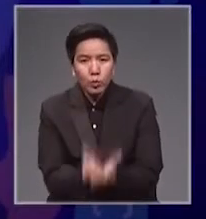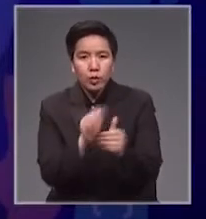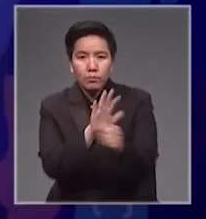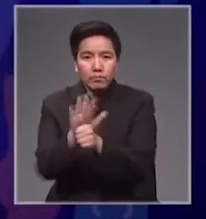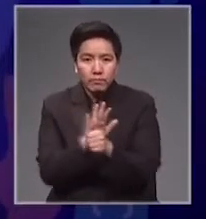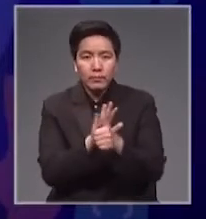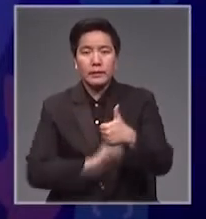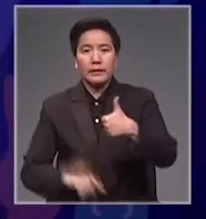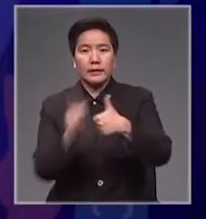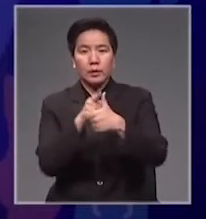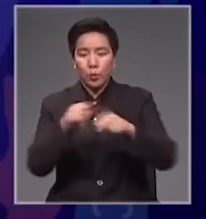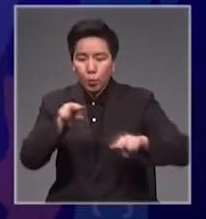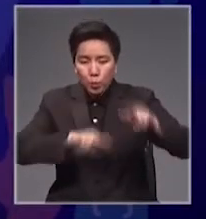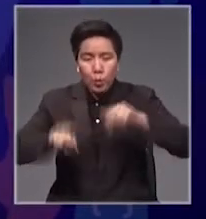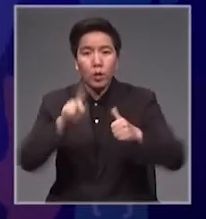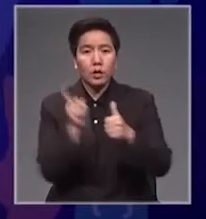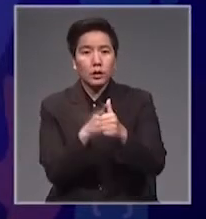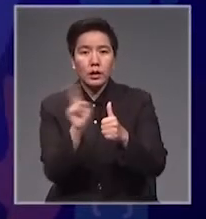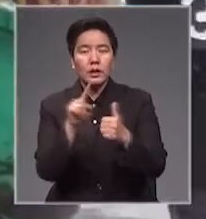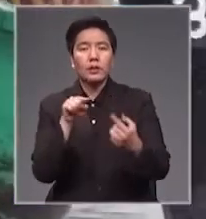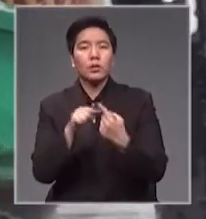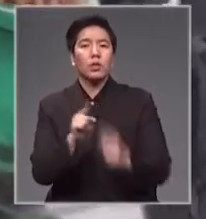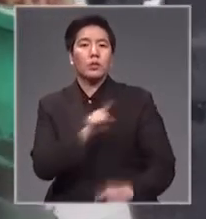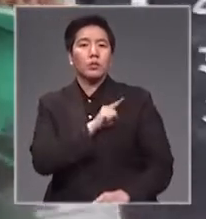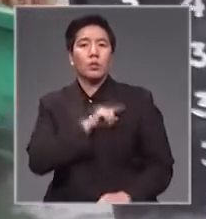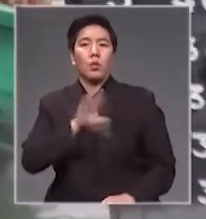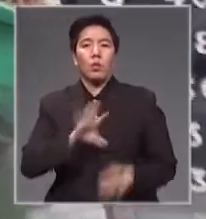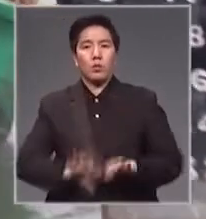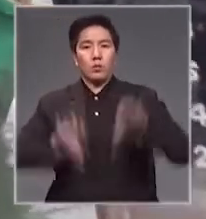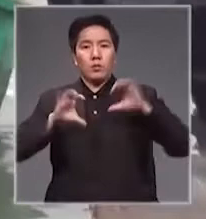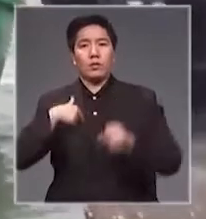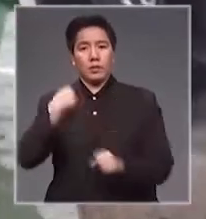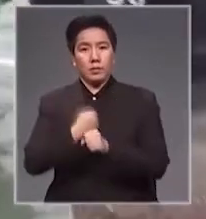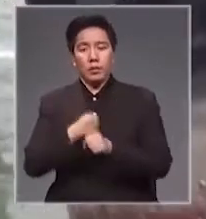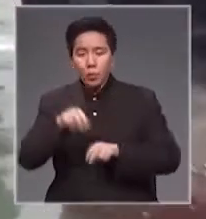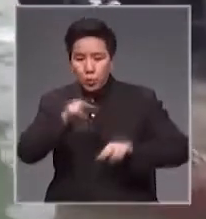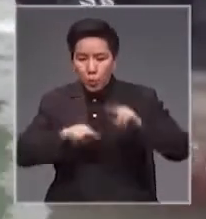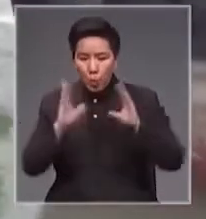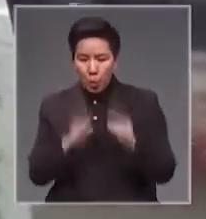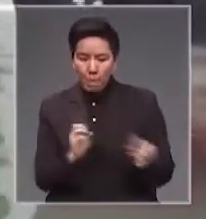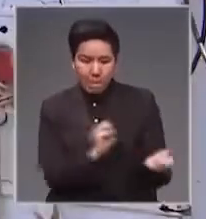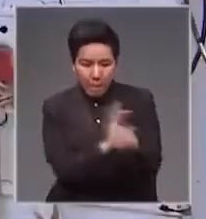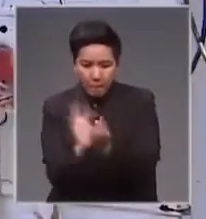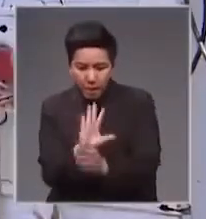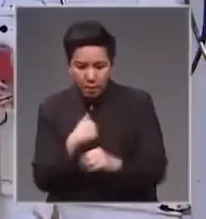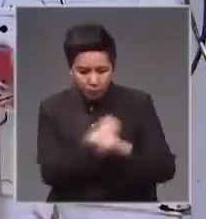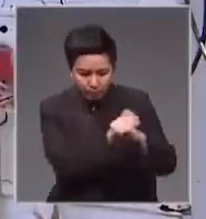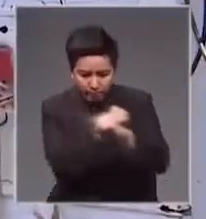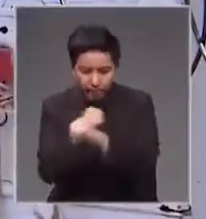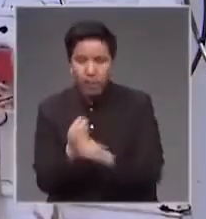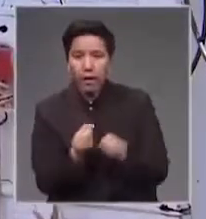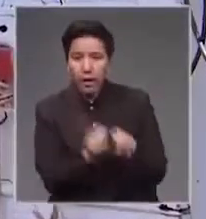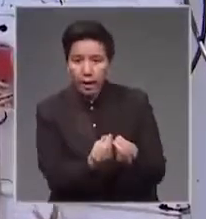าหลักแรกด้านการคุ้มครองถือเป็นบทบาทหน้าที่ของภาครัฐโดยตรงในการดูแลมิให้บุคคลได้รับผลกระทบจากการดำเนินการของภาคธุร